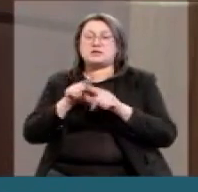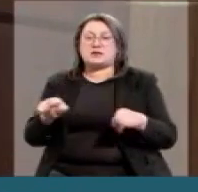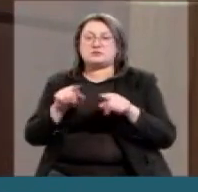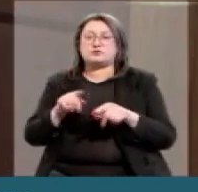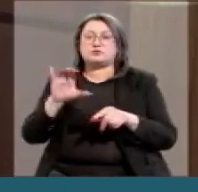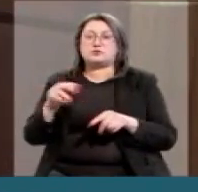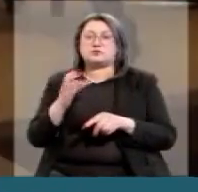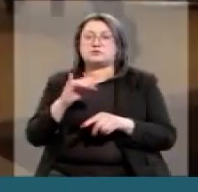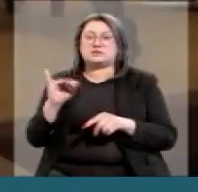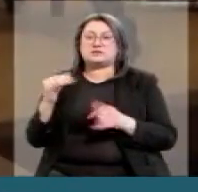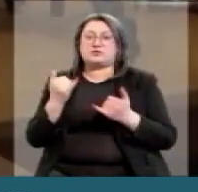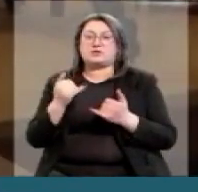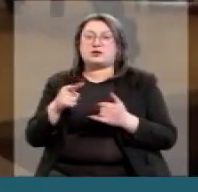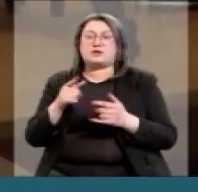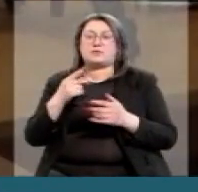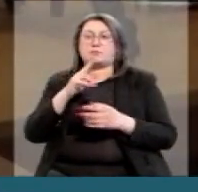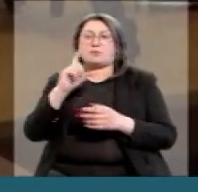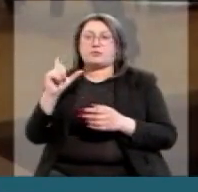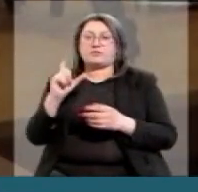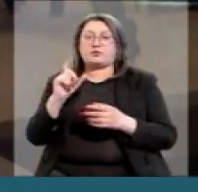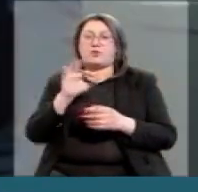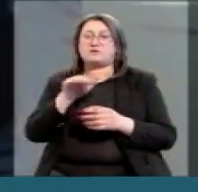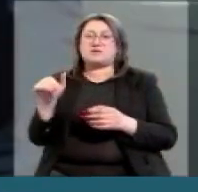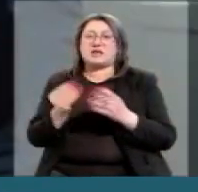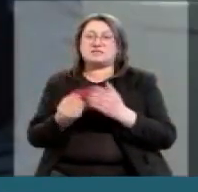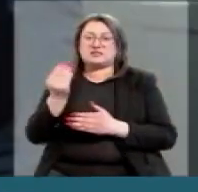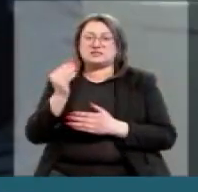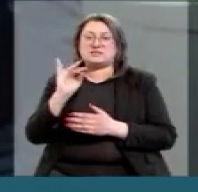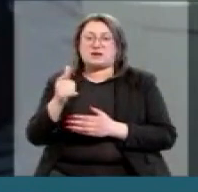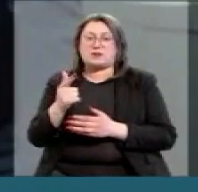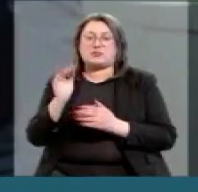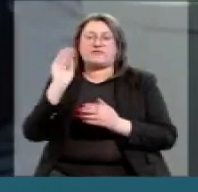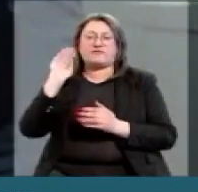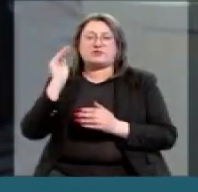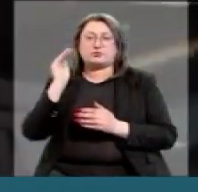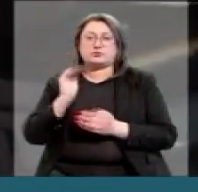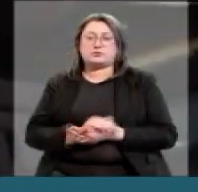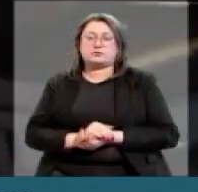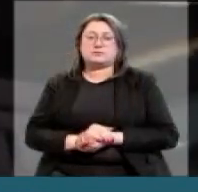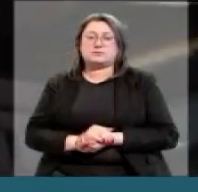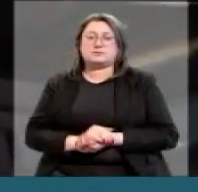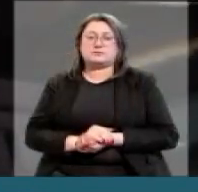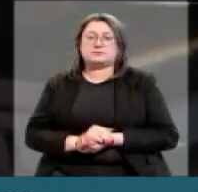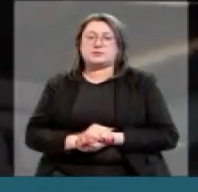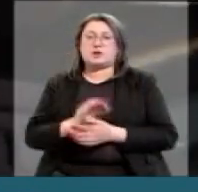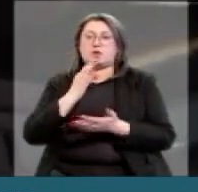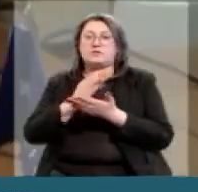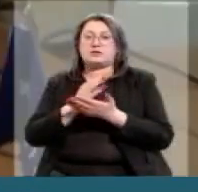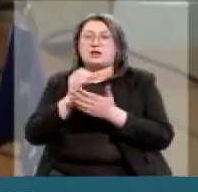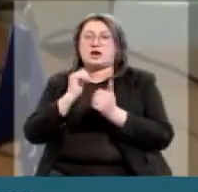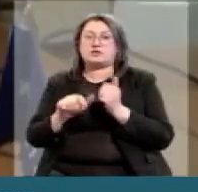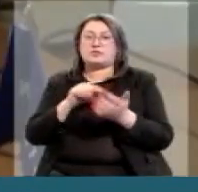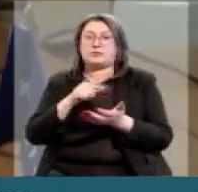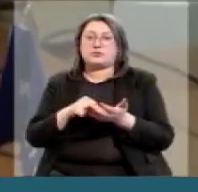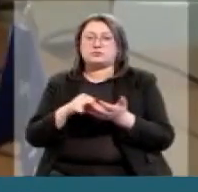Фейсбуктегі ресми парақшаларында тікелей эфирге қосылды. Оқырмандар жолдаған әрбір сауалға жауап беріп, ұсыныстарын тыңдады. Саяси ұйым төрағасы Асхат